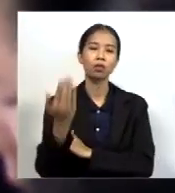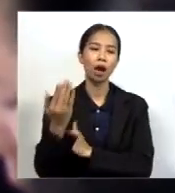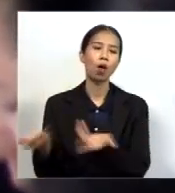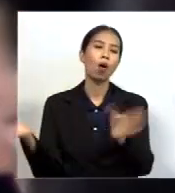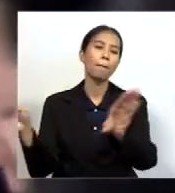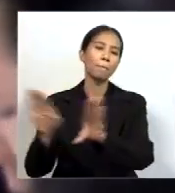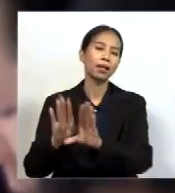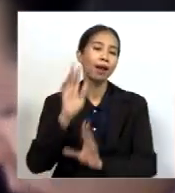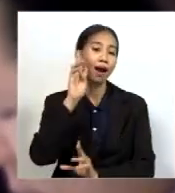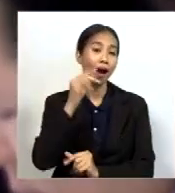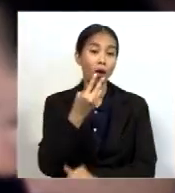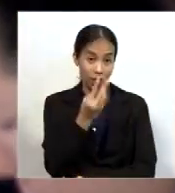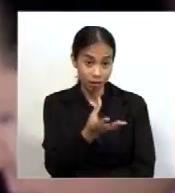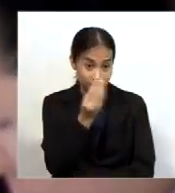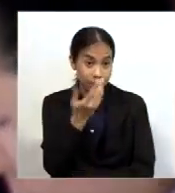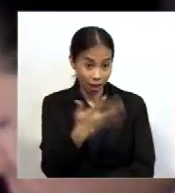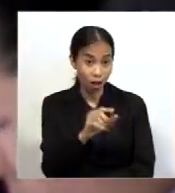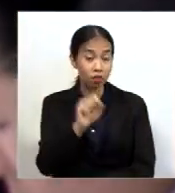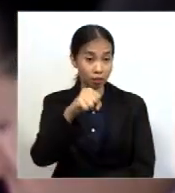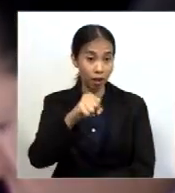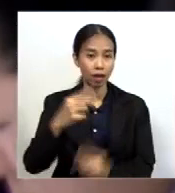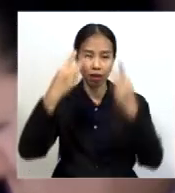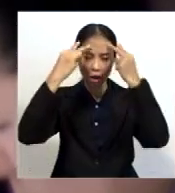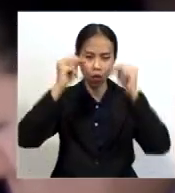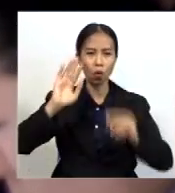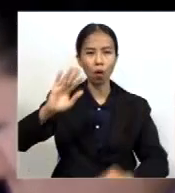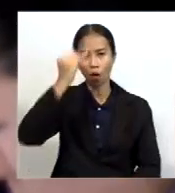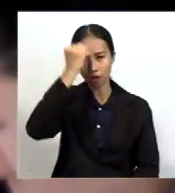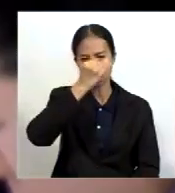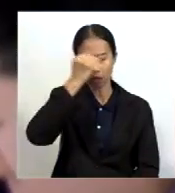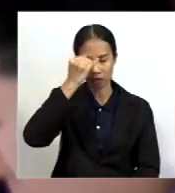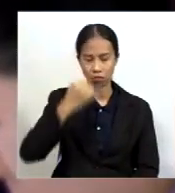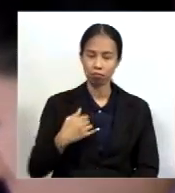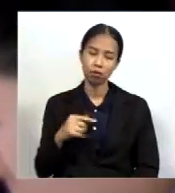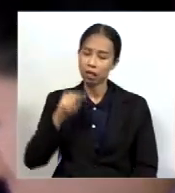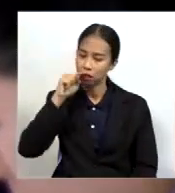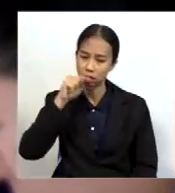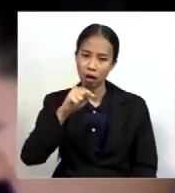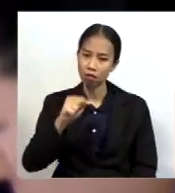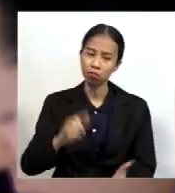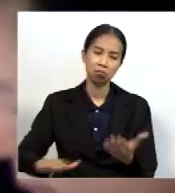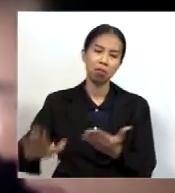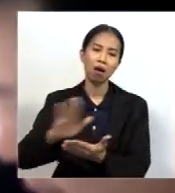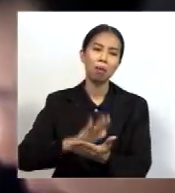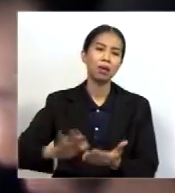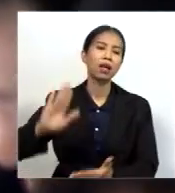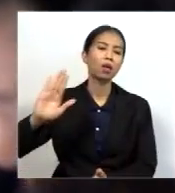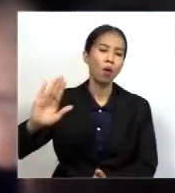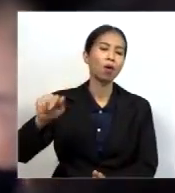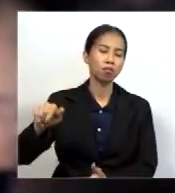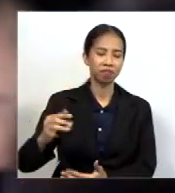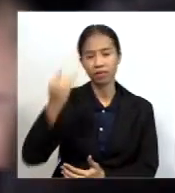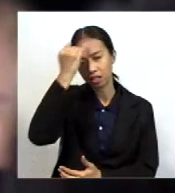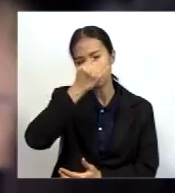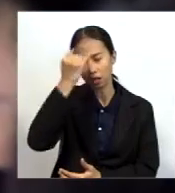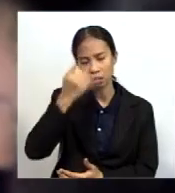ราเห็นข่าวใช่ไหมครับท่านนายกรัฐมนตรีอิตาลีนี้ประกาศล็อกดาวน์นะฮะทั้งประเทศนะฮะ60ล้านคนนะฮ